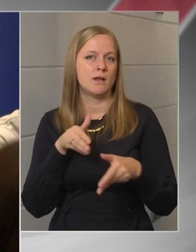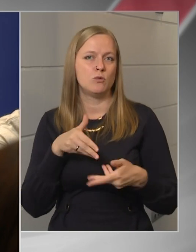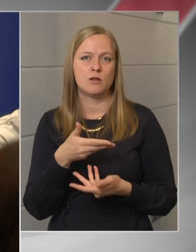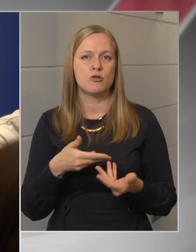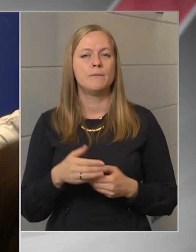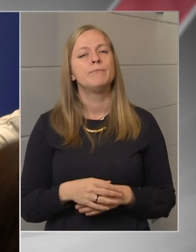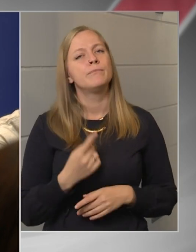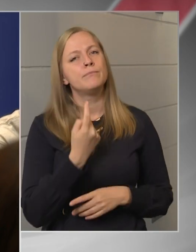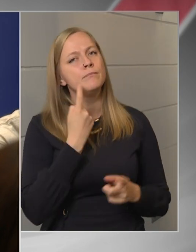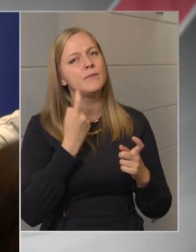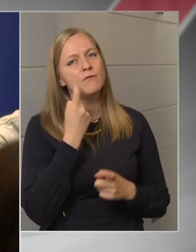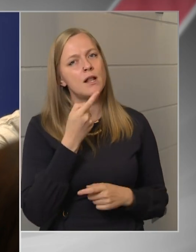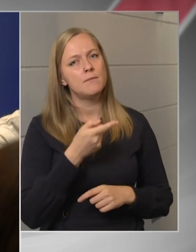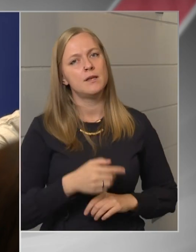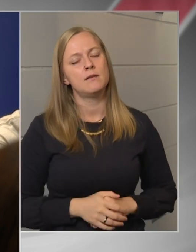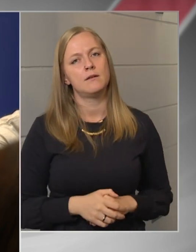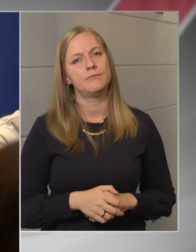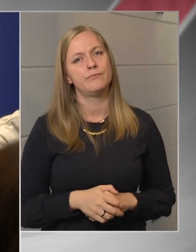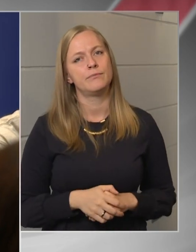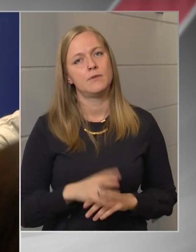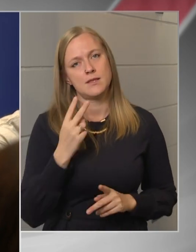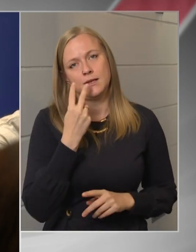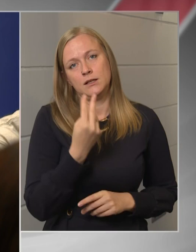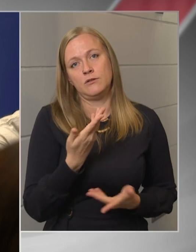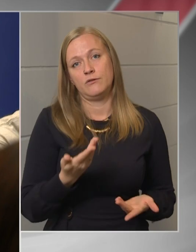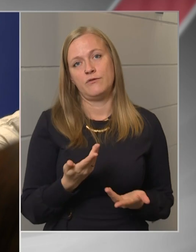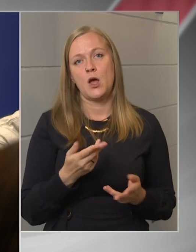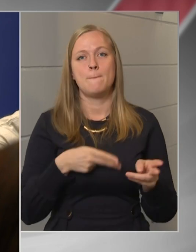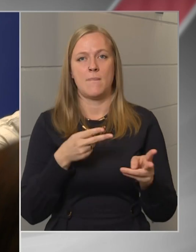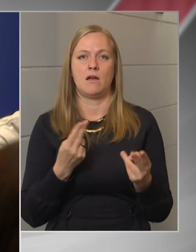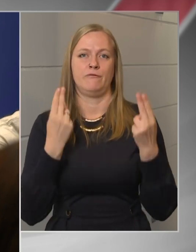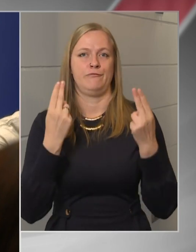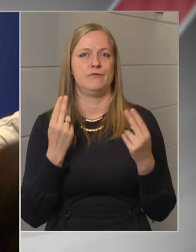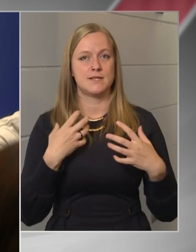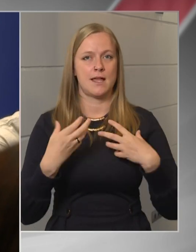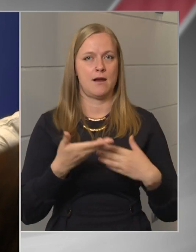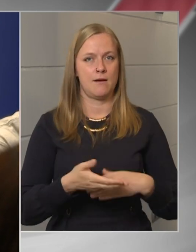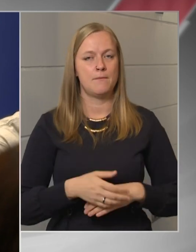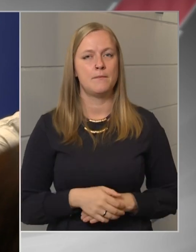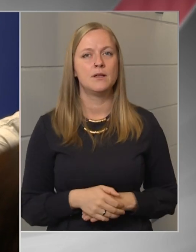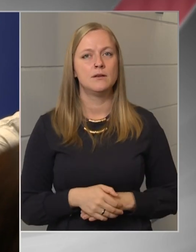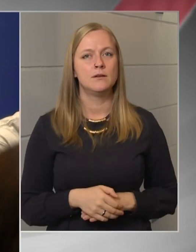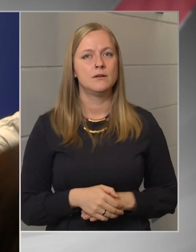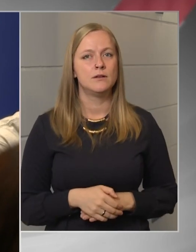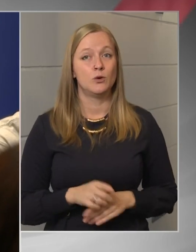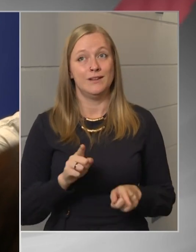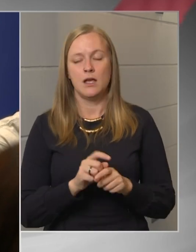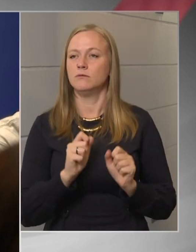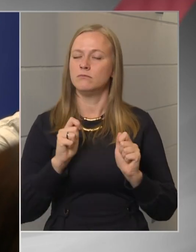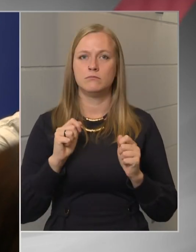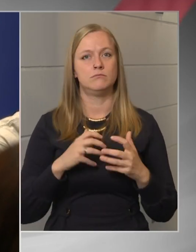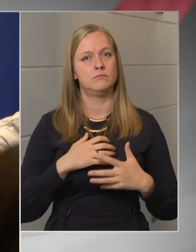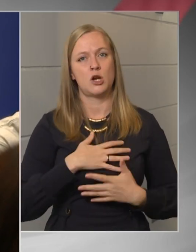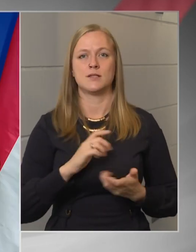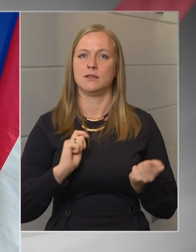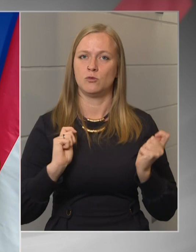És önnek mi a véleménye a tekintve a MÁV súlyára és szerepére egy ilyen drasztikus beavatkozásra?